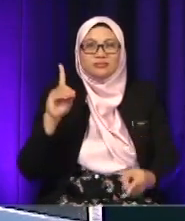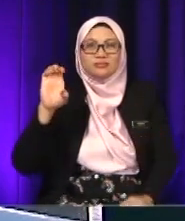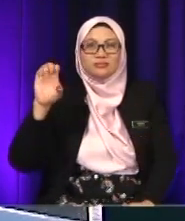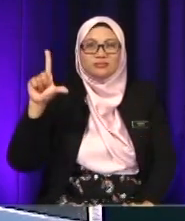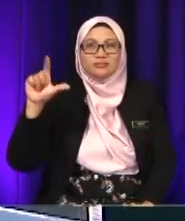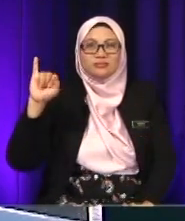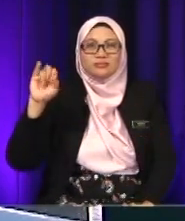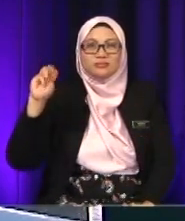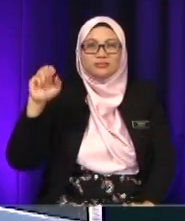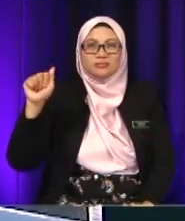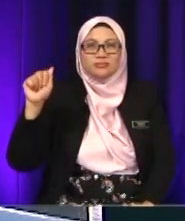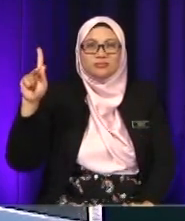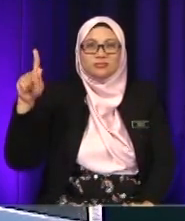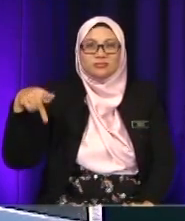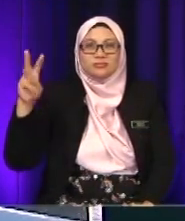KM